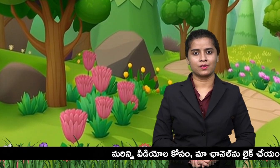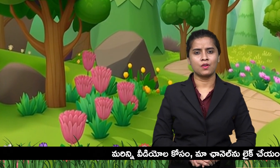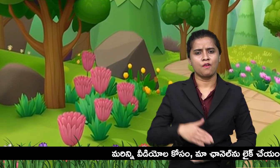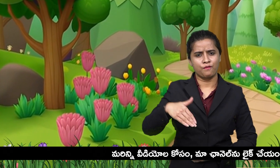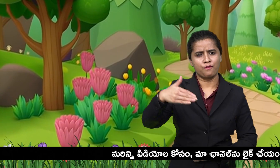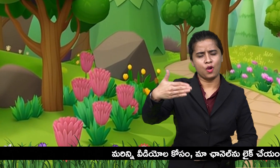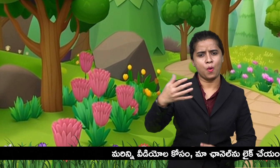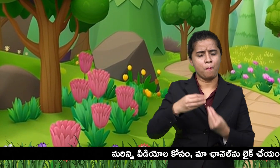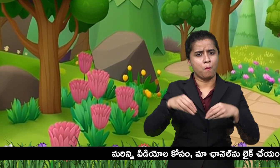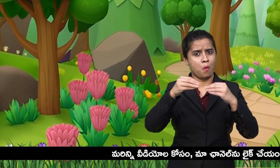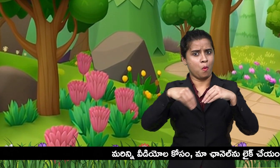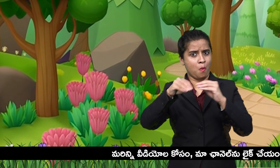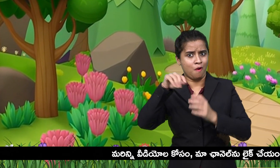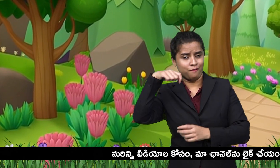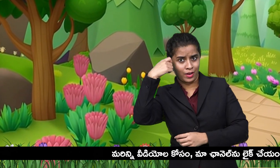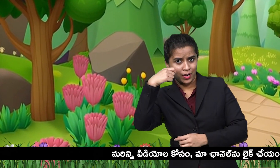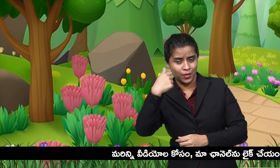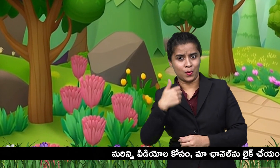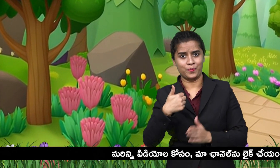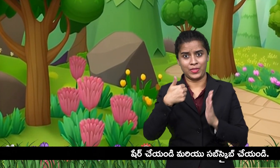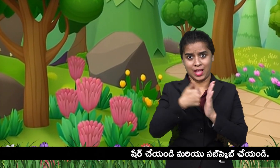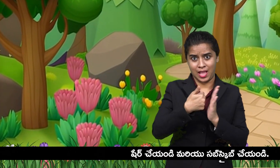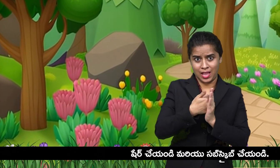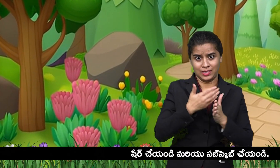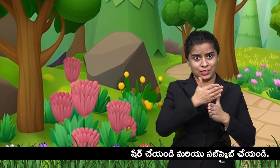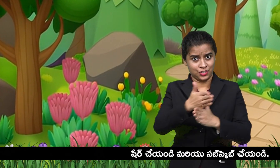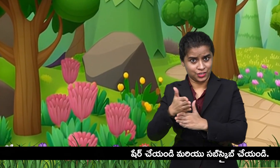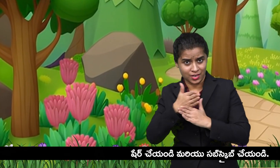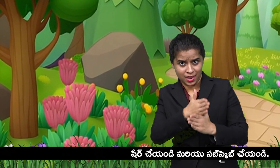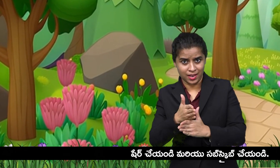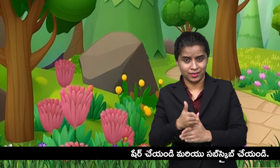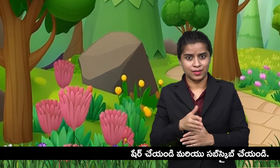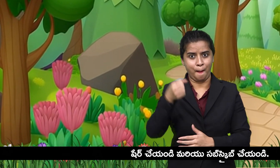మరిన్ని వీడియోల కోసం మా ఛానల్ను లైక్ చేయండి, షేర్